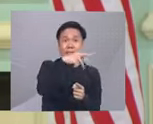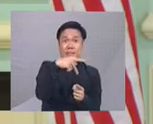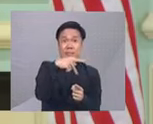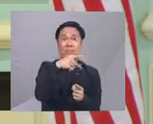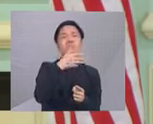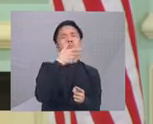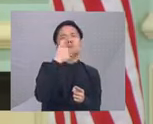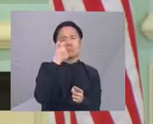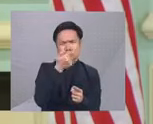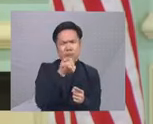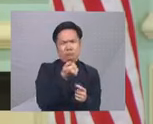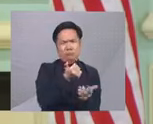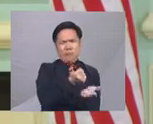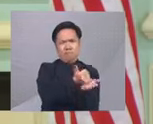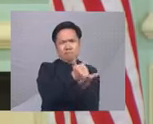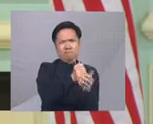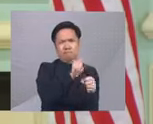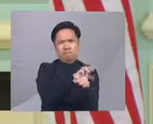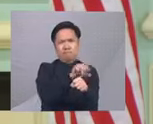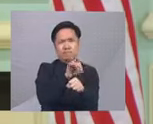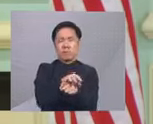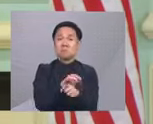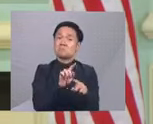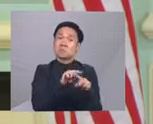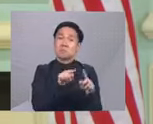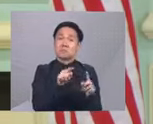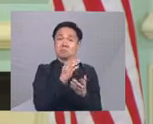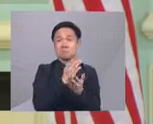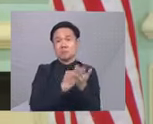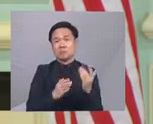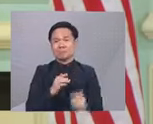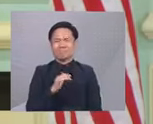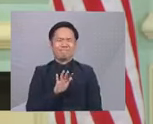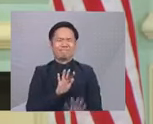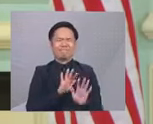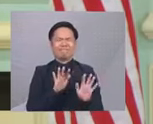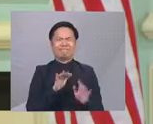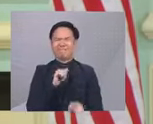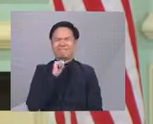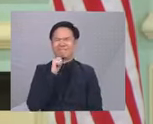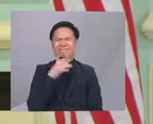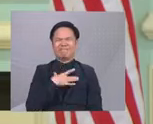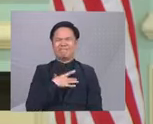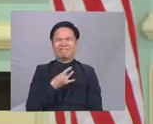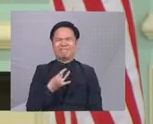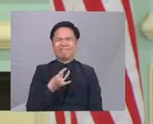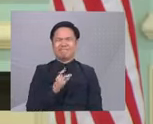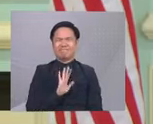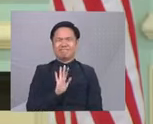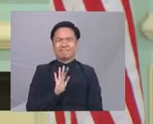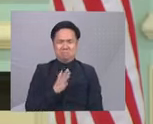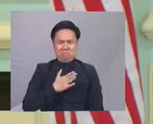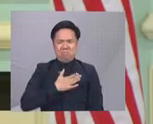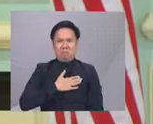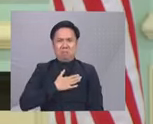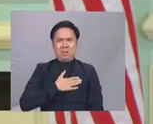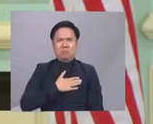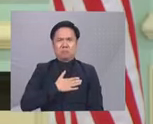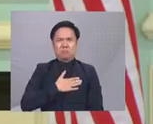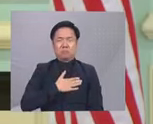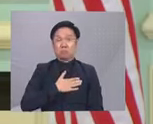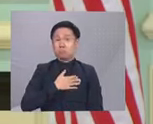tidak bersetuju, tak berapa suka kalau data peribadi dia